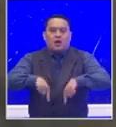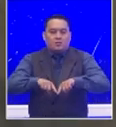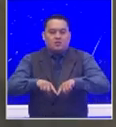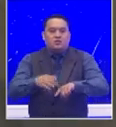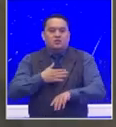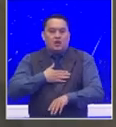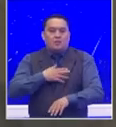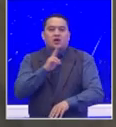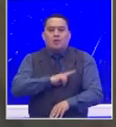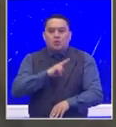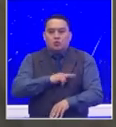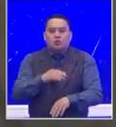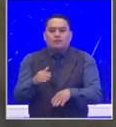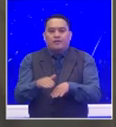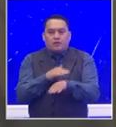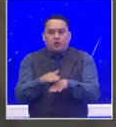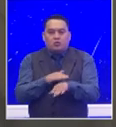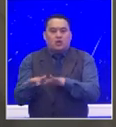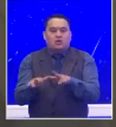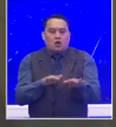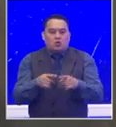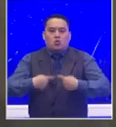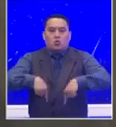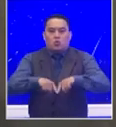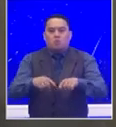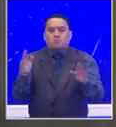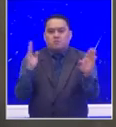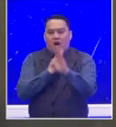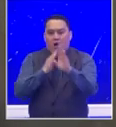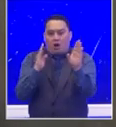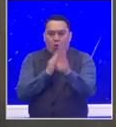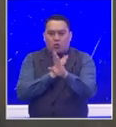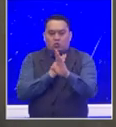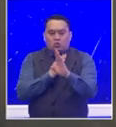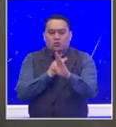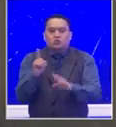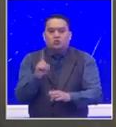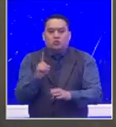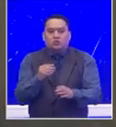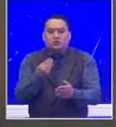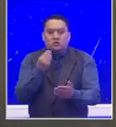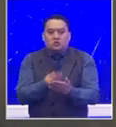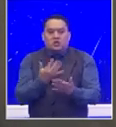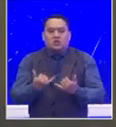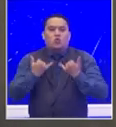Мы тоже работаем во благо народа в такую погоду. То, что цените